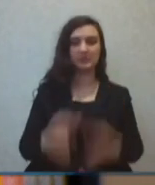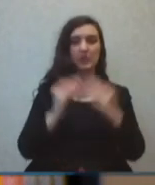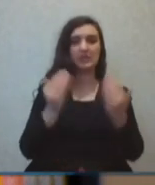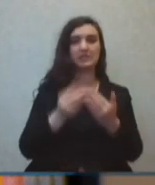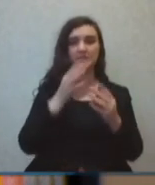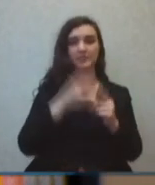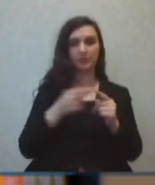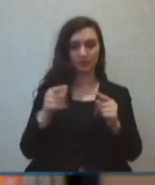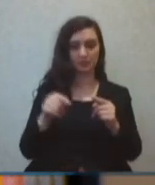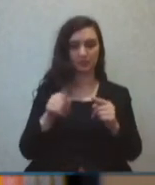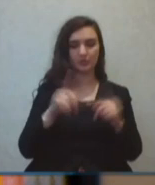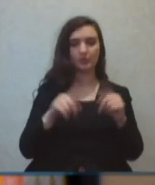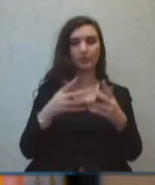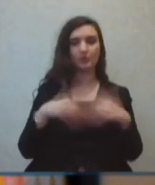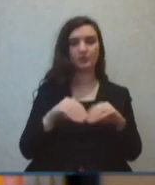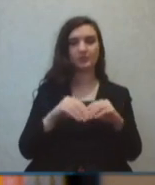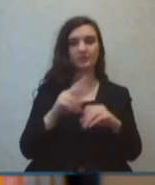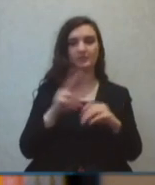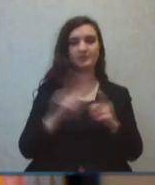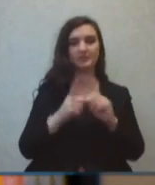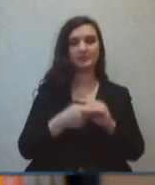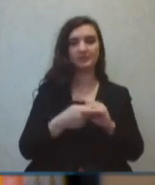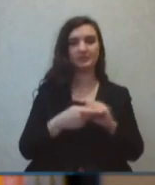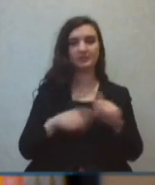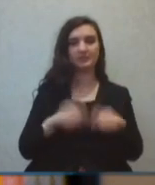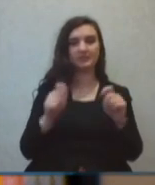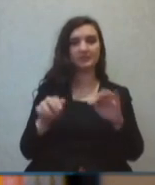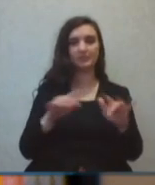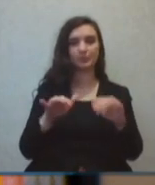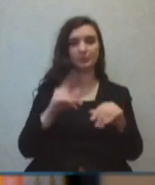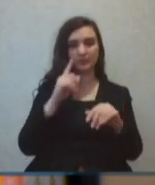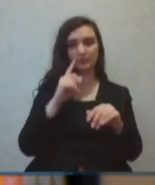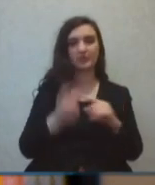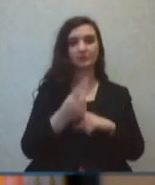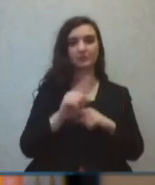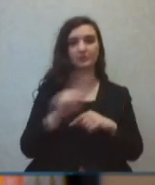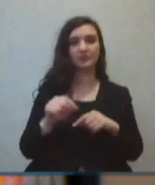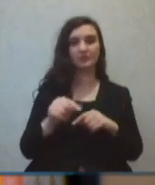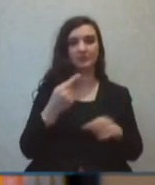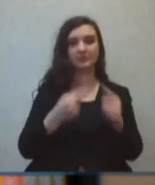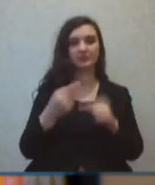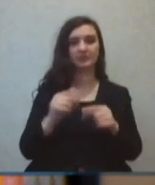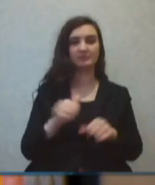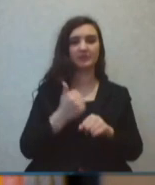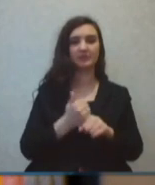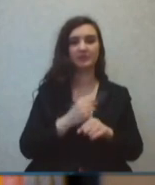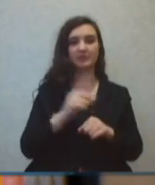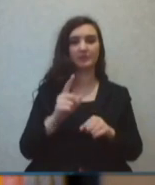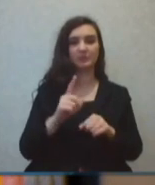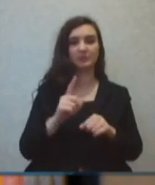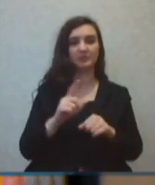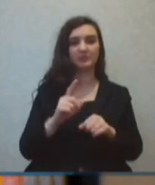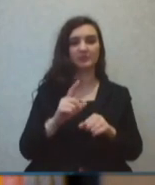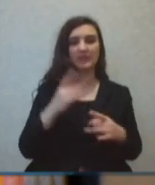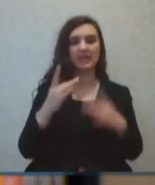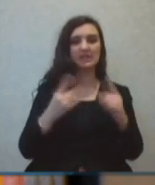იზოლაციის პერიოდში. ზოგი ოჯახი, რომელიც პირიქით დისფუნქციური გვეგონა, აღმოჩნდა, რომ აღდგა. მთავარია, რომ